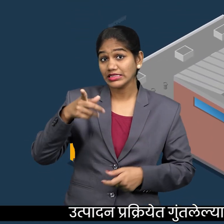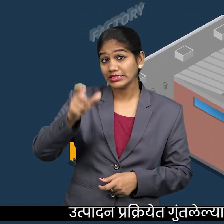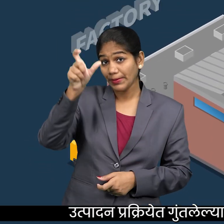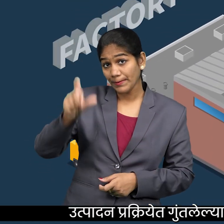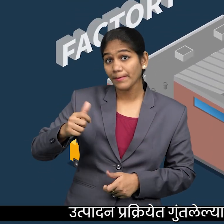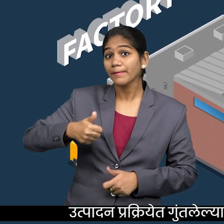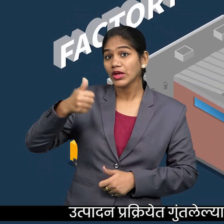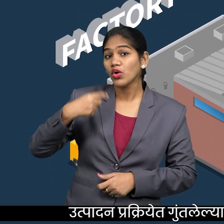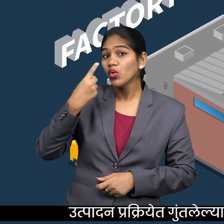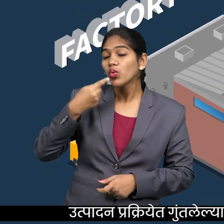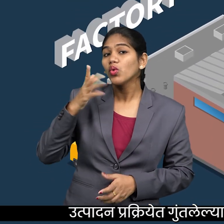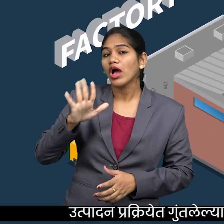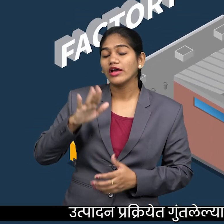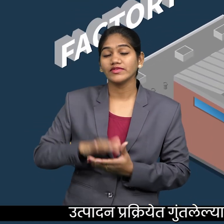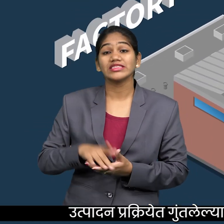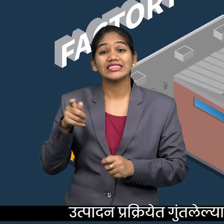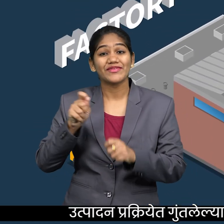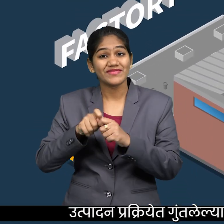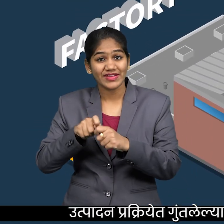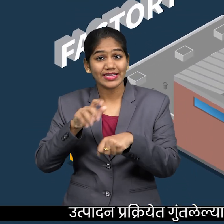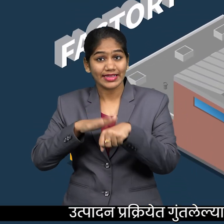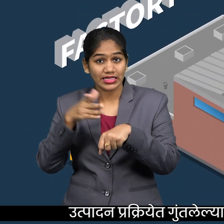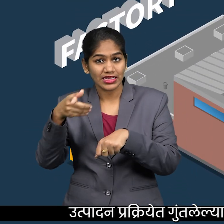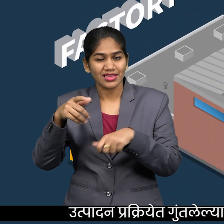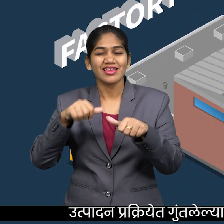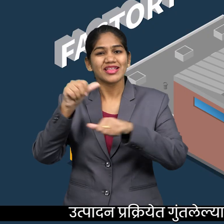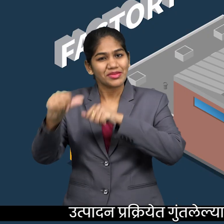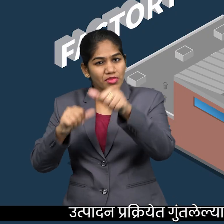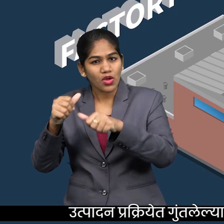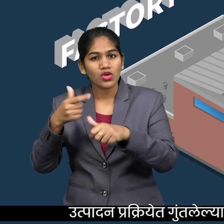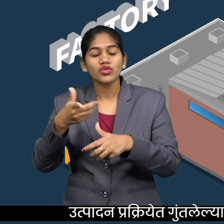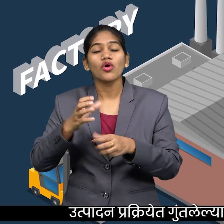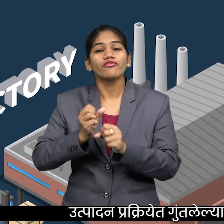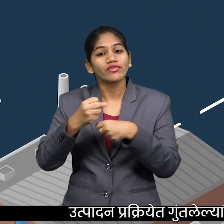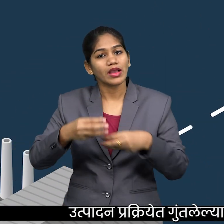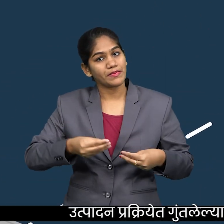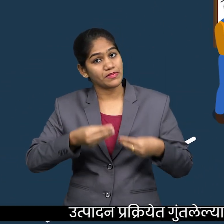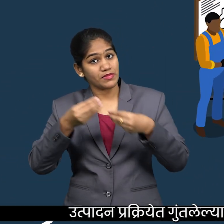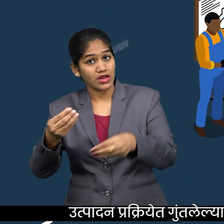उत्पादन प्रक्रियेत गुंतलेल्या उद्योजकांना उत्पादन प्रक्रियेचे नियोजन,